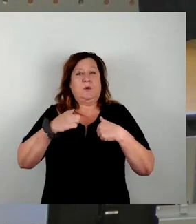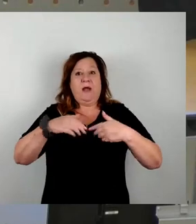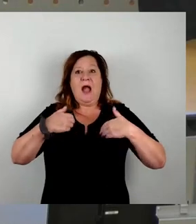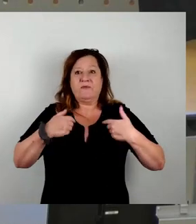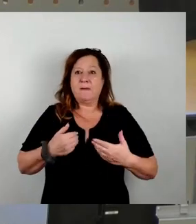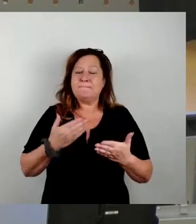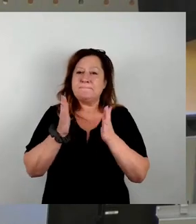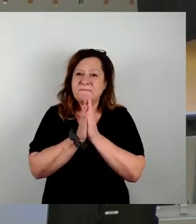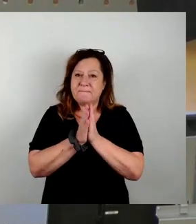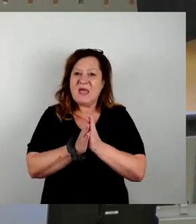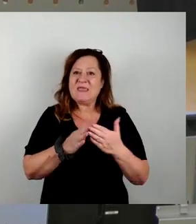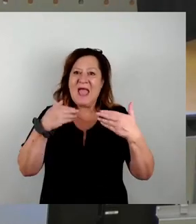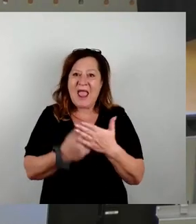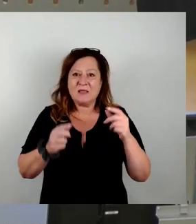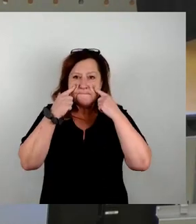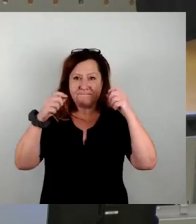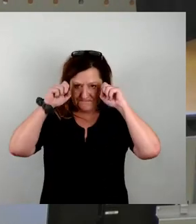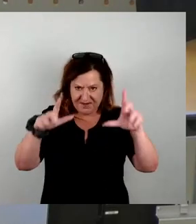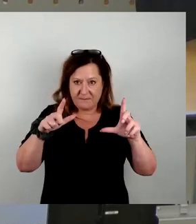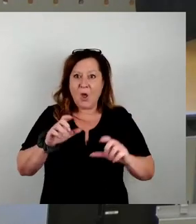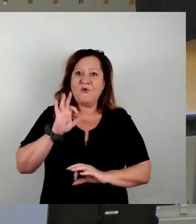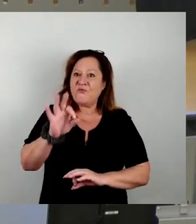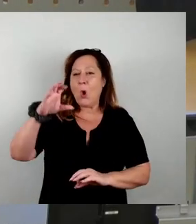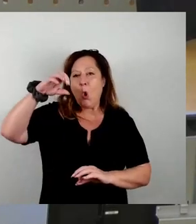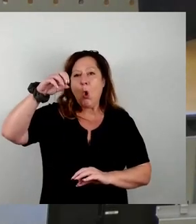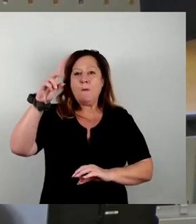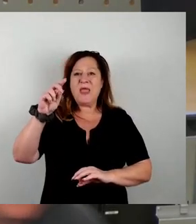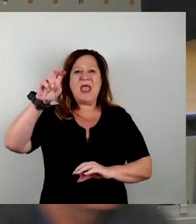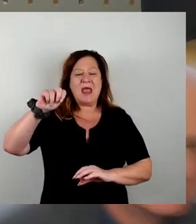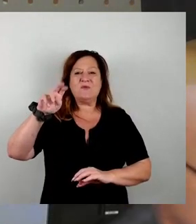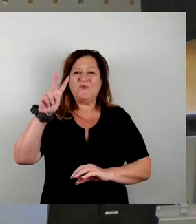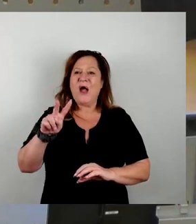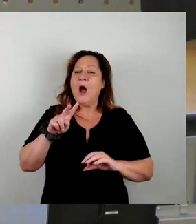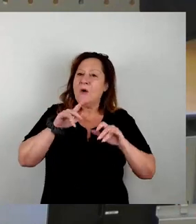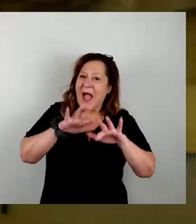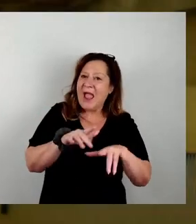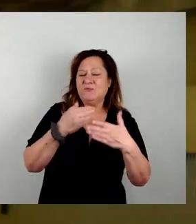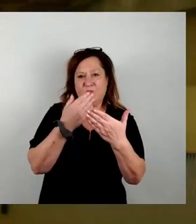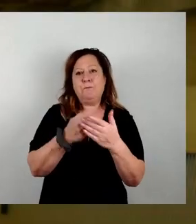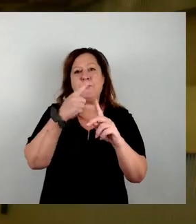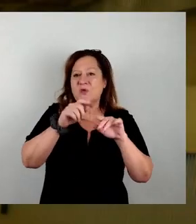und setzen Sie sich mal wirklich für den ÖV ein, sonst geht es total im Bach runter. Vielen Dank.